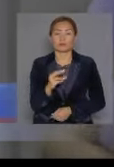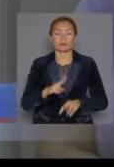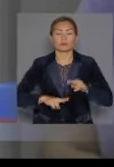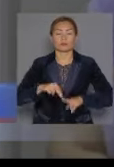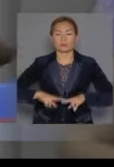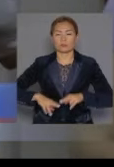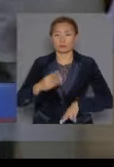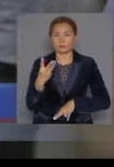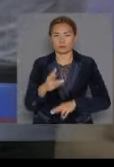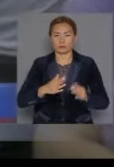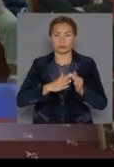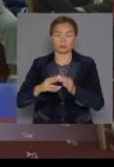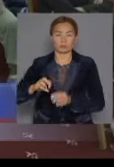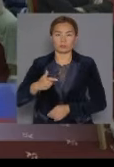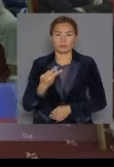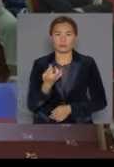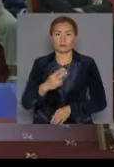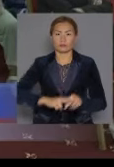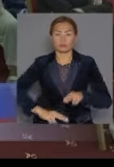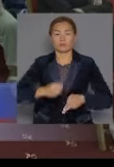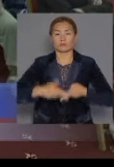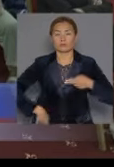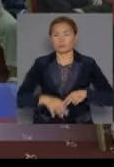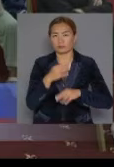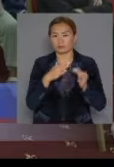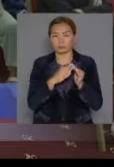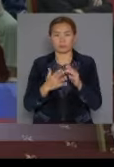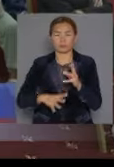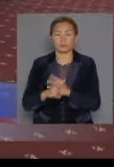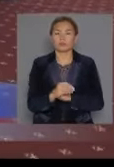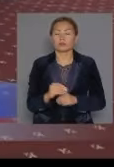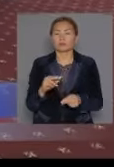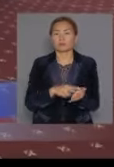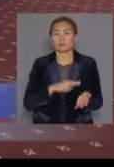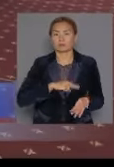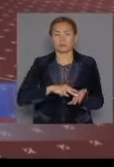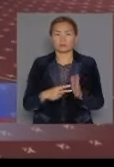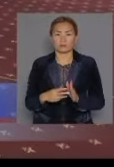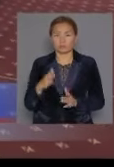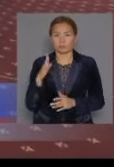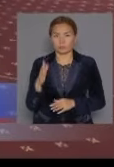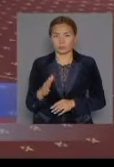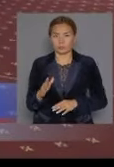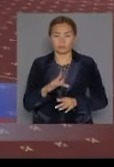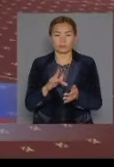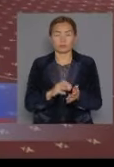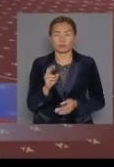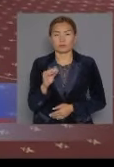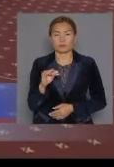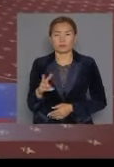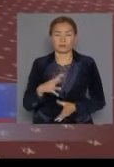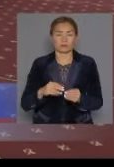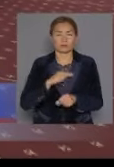жатқан үш үй мен Талғайраңдағы құрылысы аяқталуға жақын үйлерге қоныстандыру жоспарланып отырғанын айтқан қала әкімі,